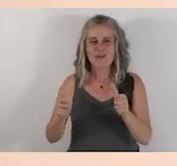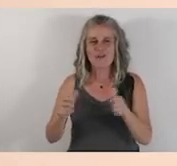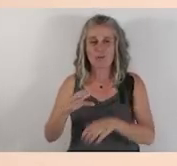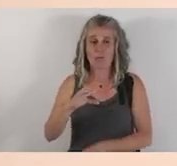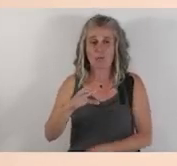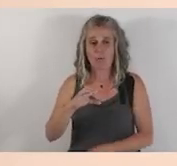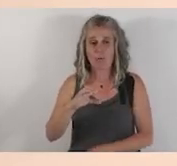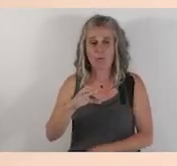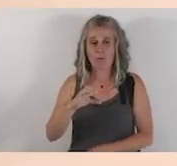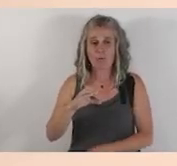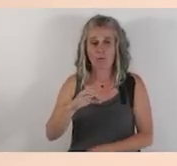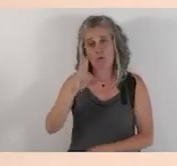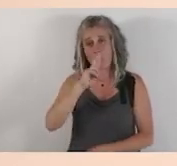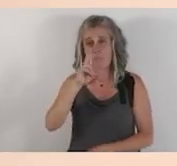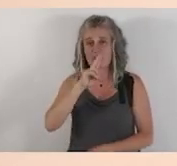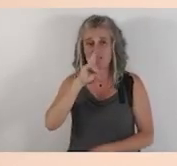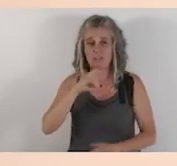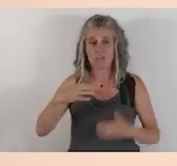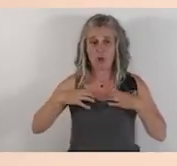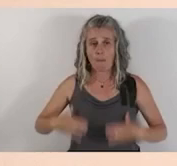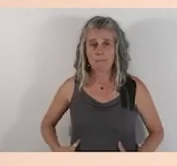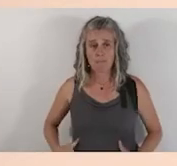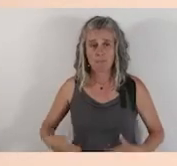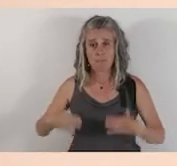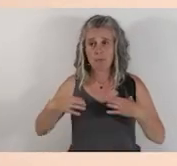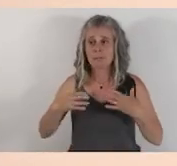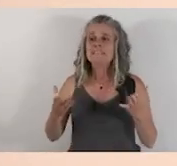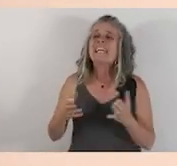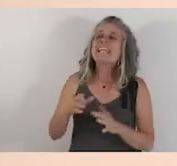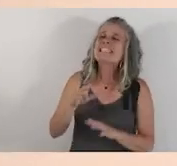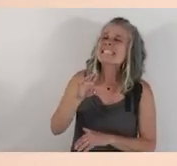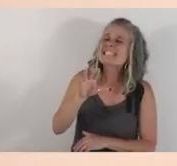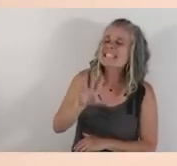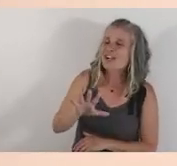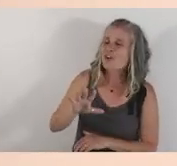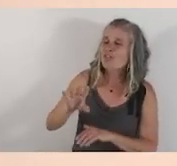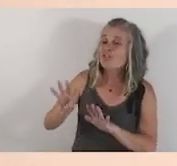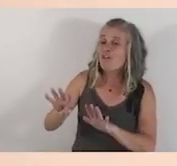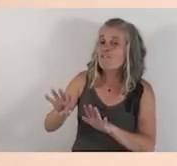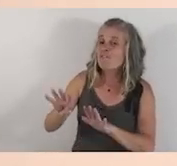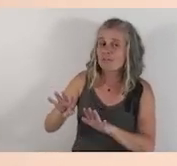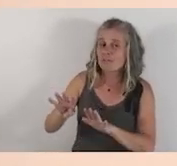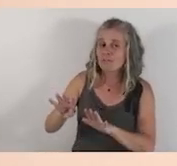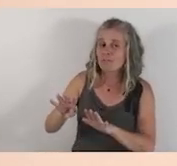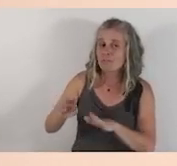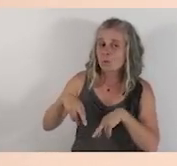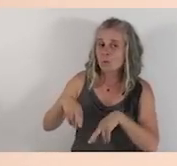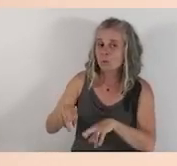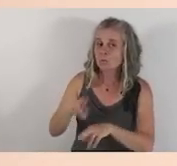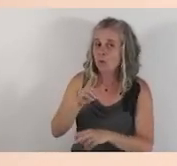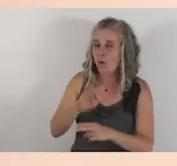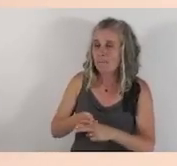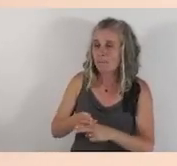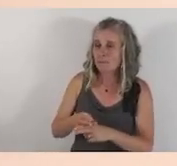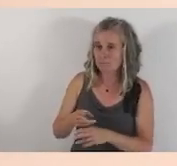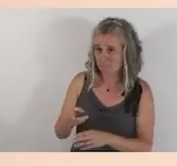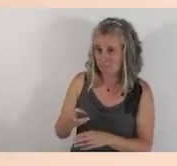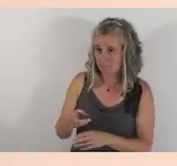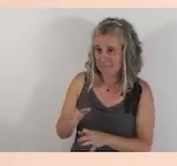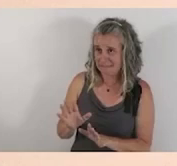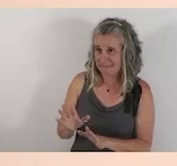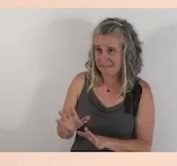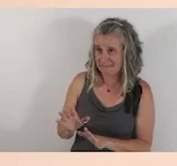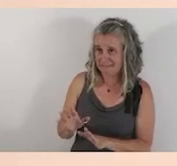À chaque fois. C'est le 59 rue de Rome, Philippe. C'est lequel numéro là?